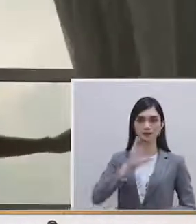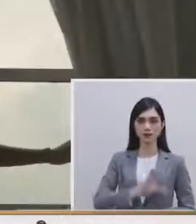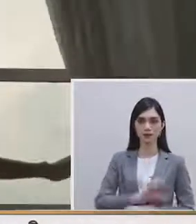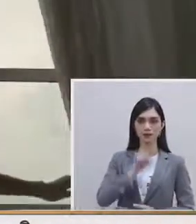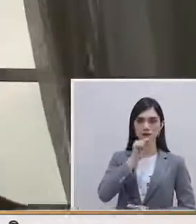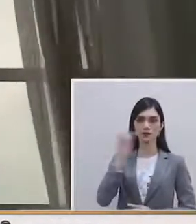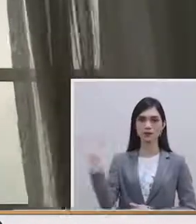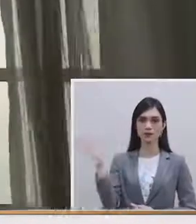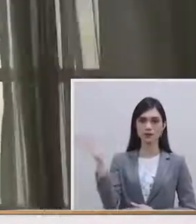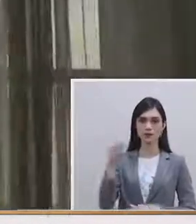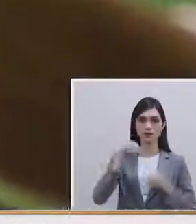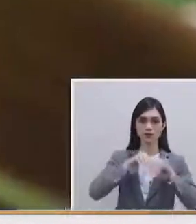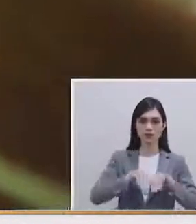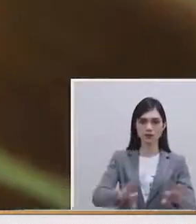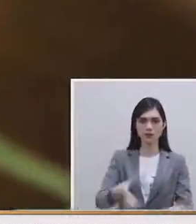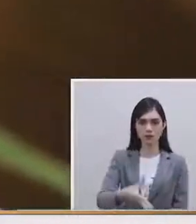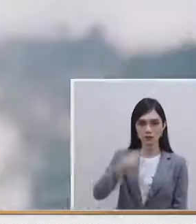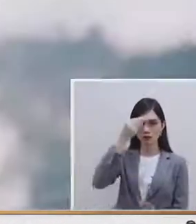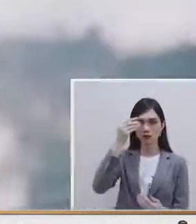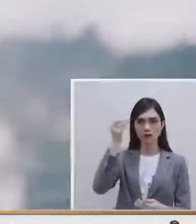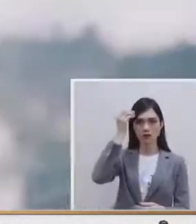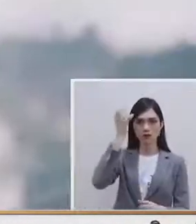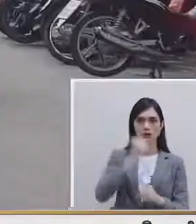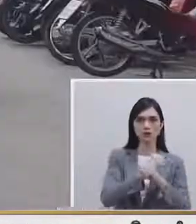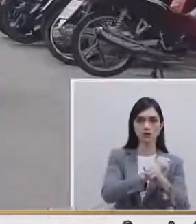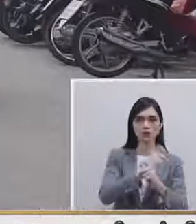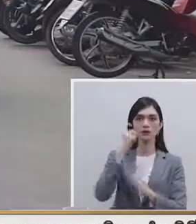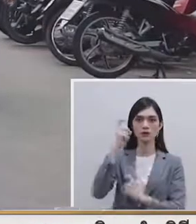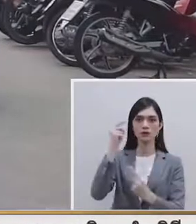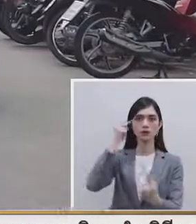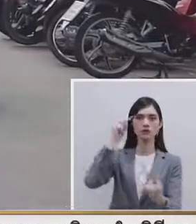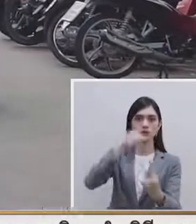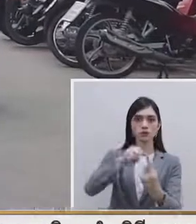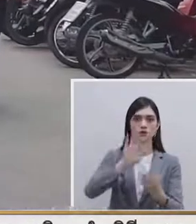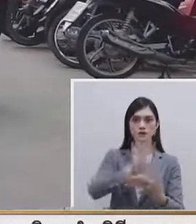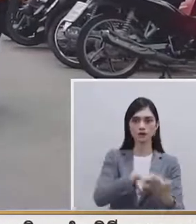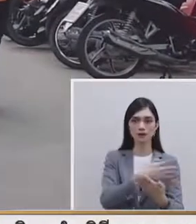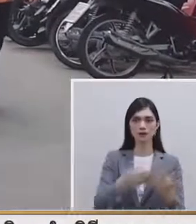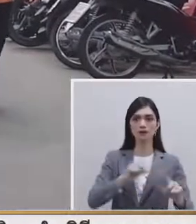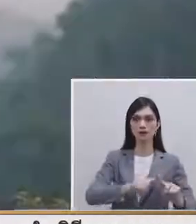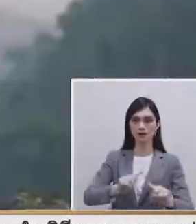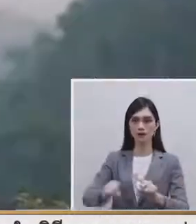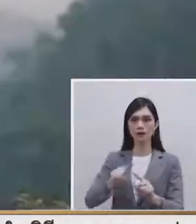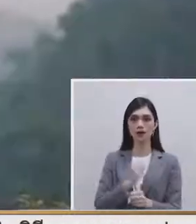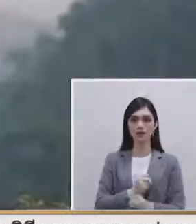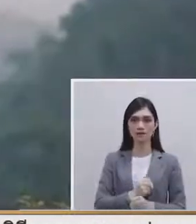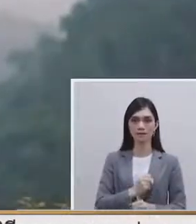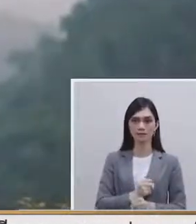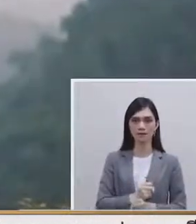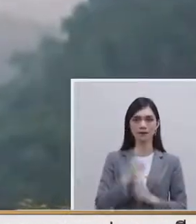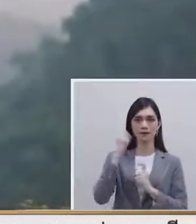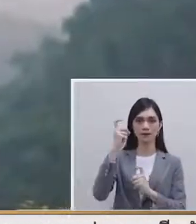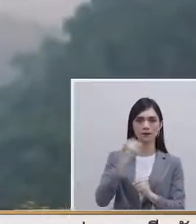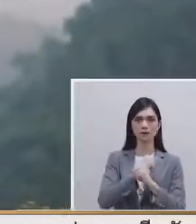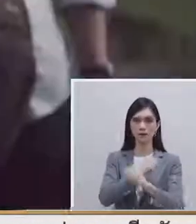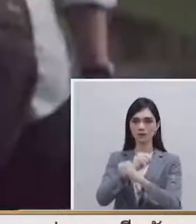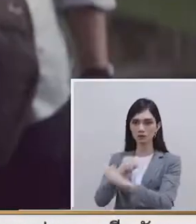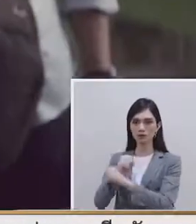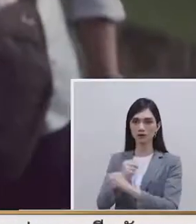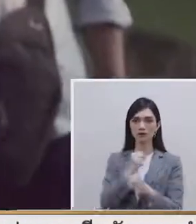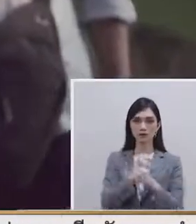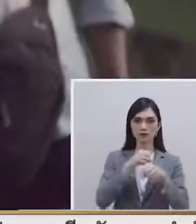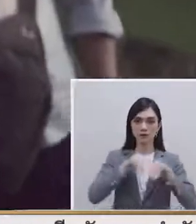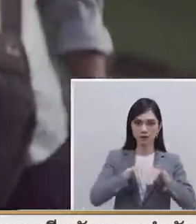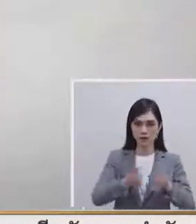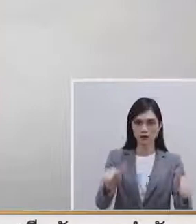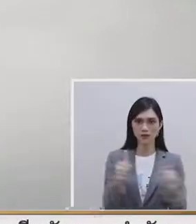กองทุนพัฒนาสื่อปลอดภัยและสร้างสรรค์มุ่งดำเนินการขับเคลื่อนภารกิจองค์กรโดยมุ่งขจัดสื่อร้ายขยายสื่